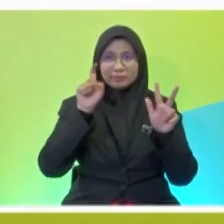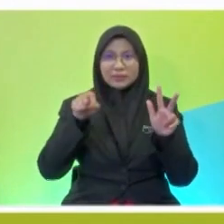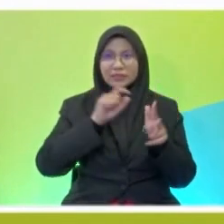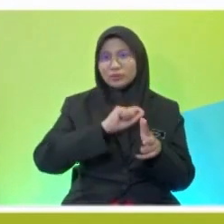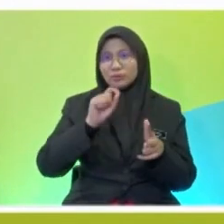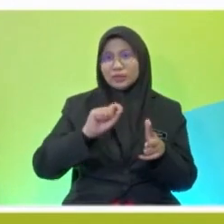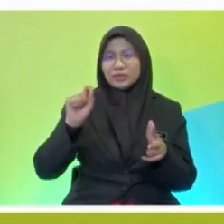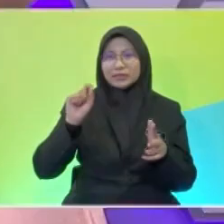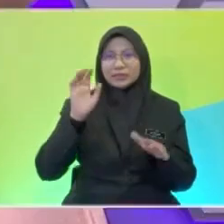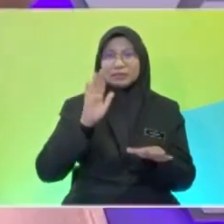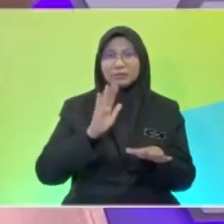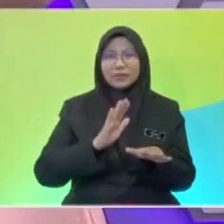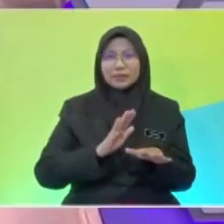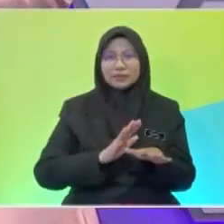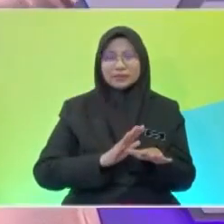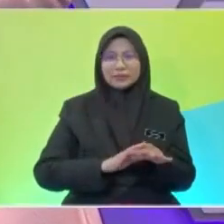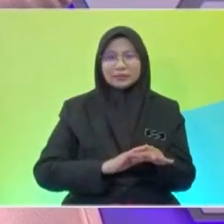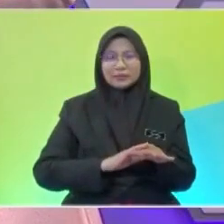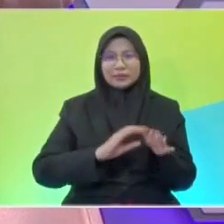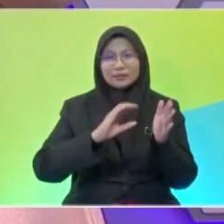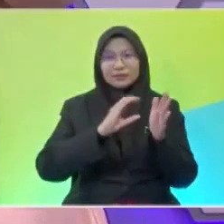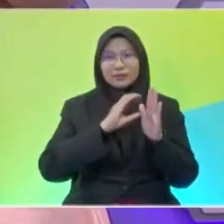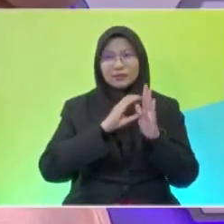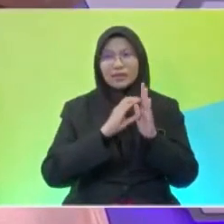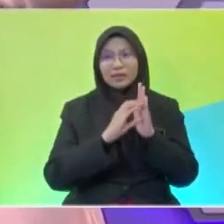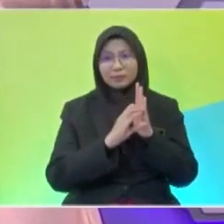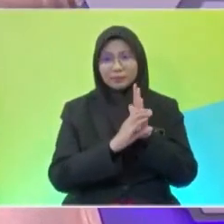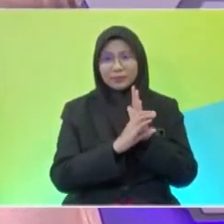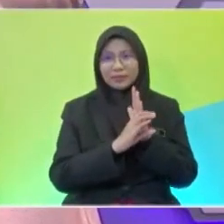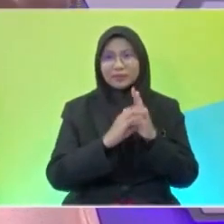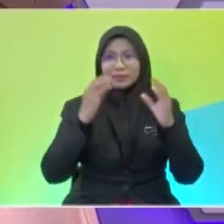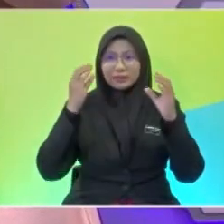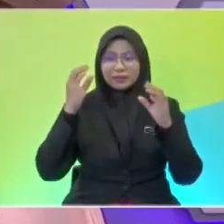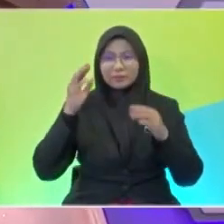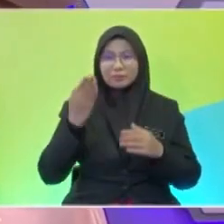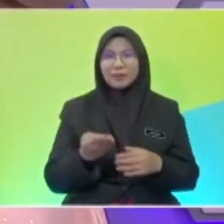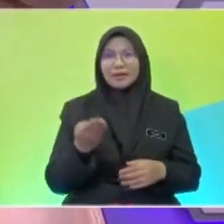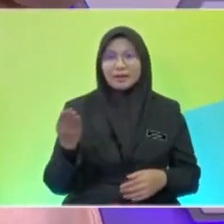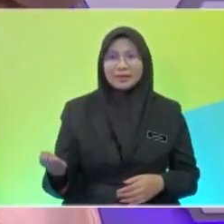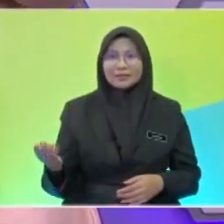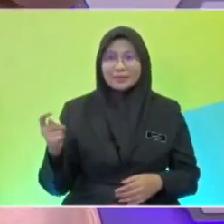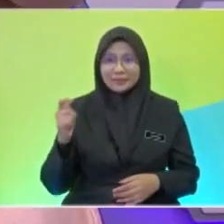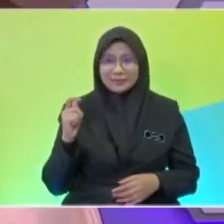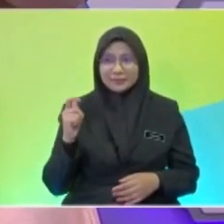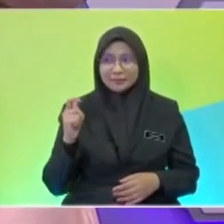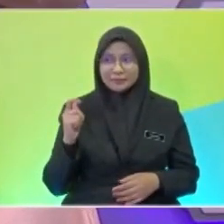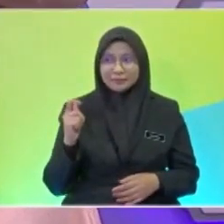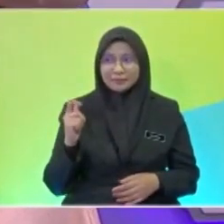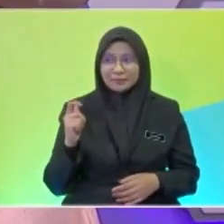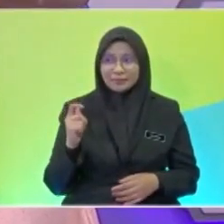styrofoam ya ataupun mereka mengguna getah mereka menggunakan plastik Nah jadi mereka perlu meletakkan